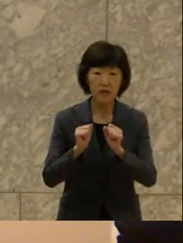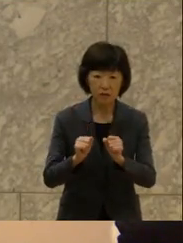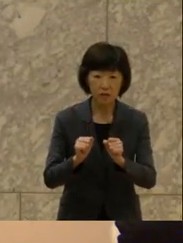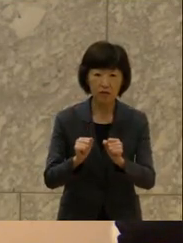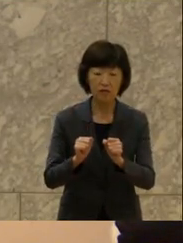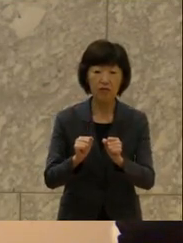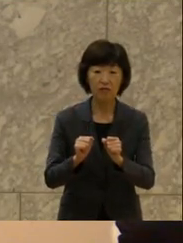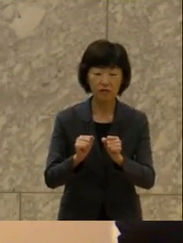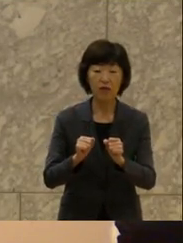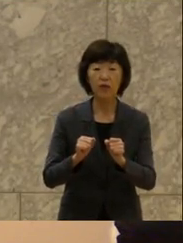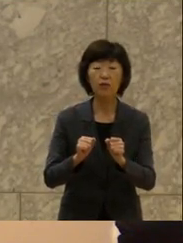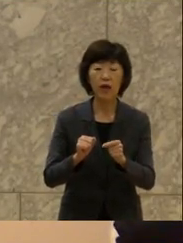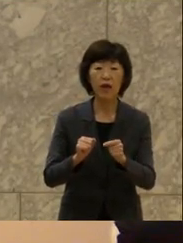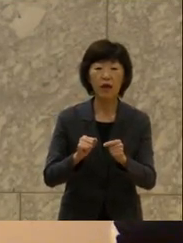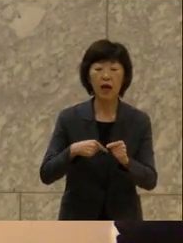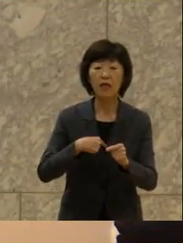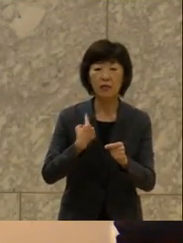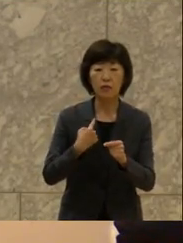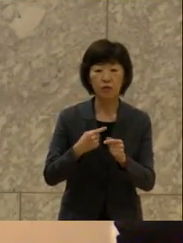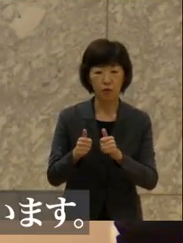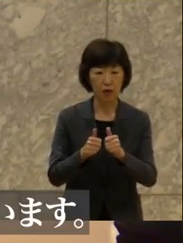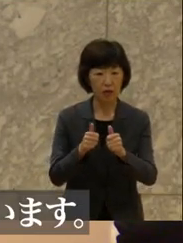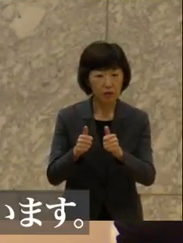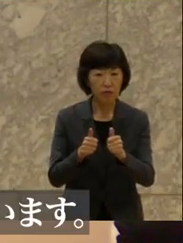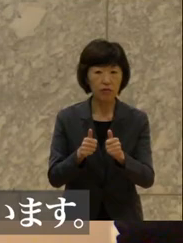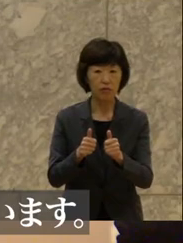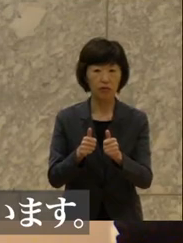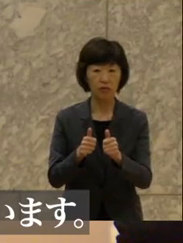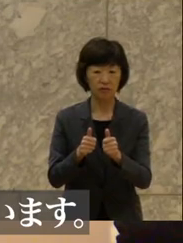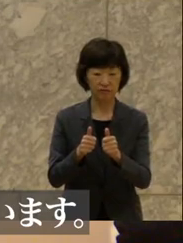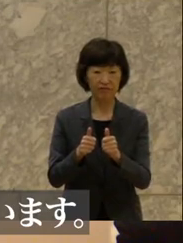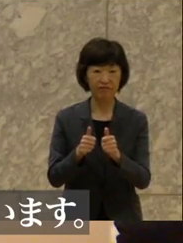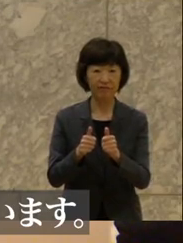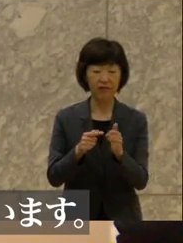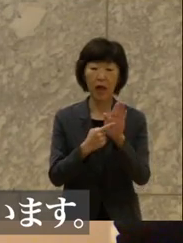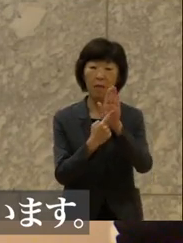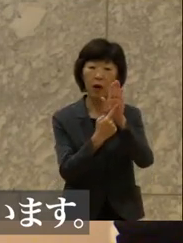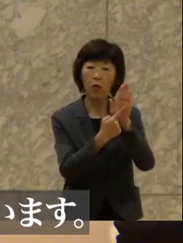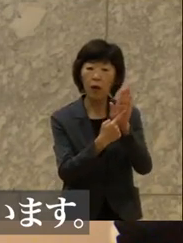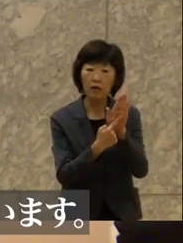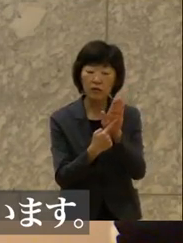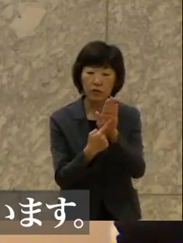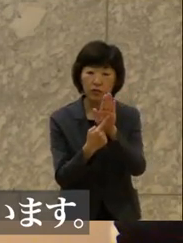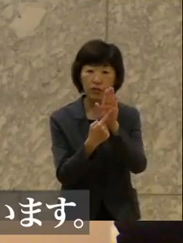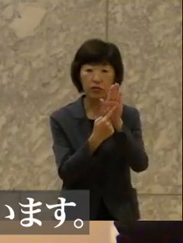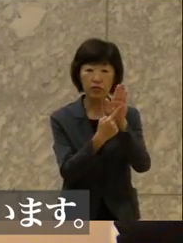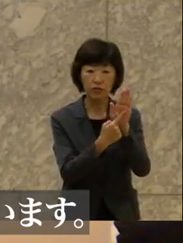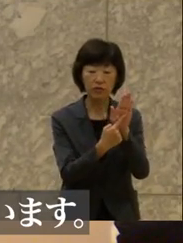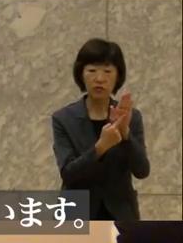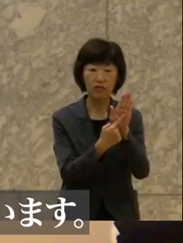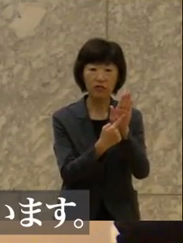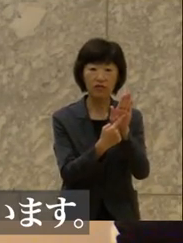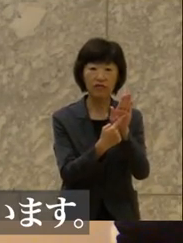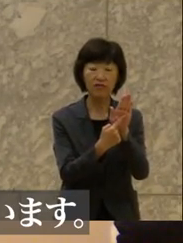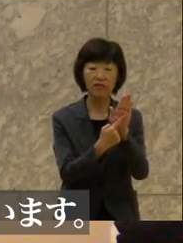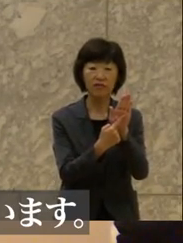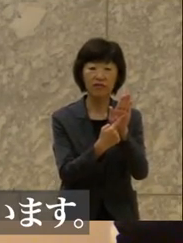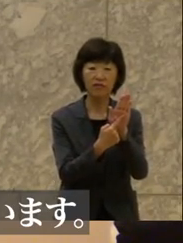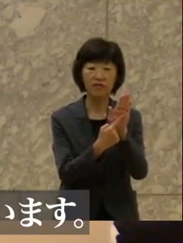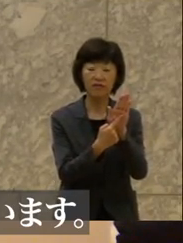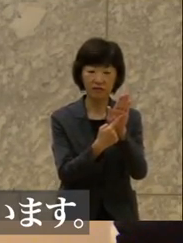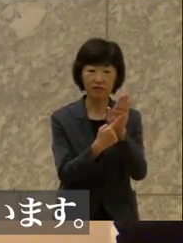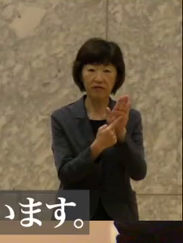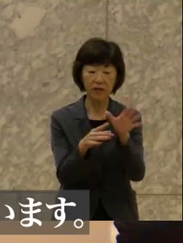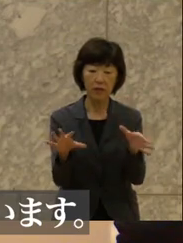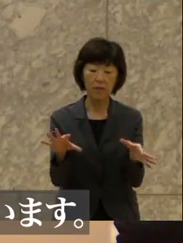自分のレースであるとかあるんですかねパフォーマンスにこう現れ